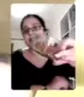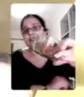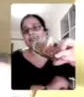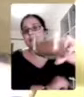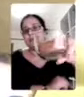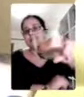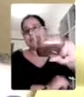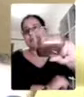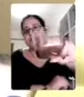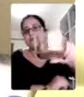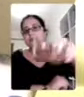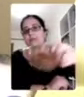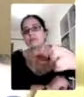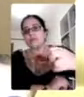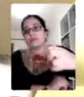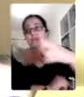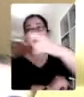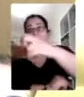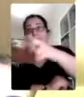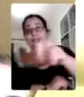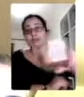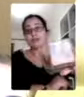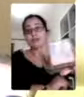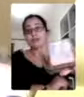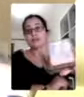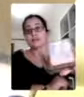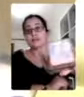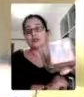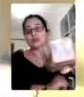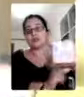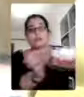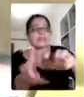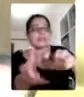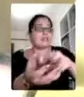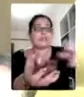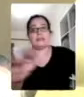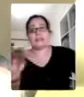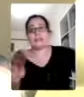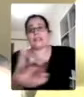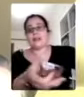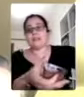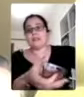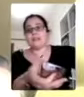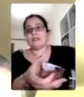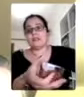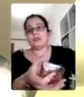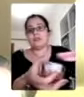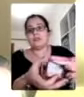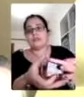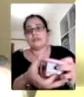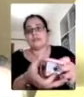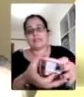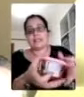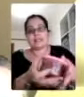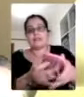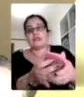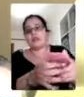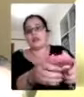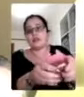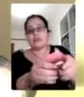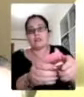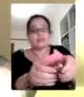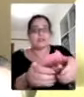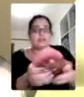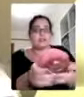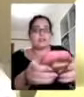miktarı ayırıyorum. Kaloriferde kurutuyorum, sorun olmasın diye. Devamlı kuru elimde hazır